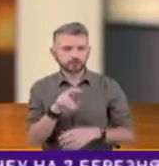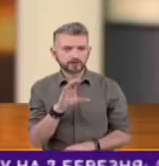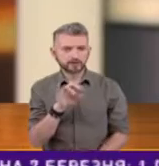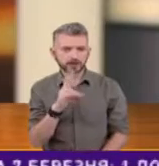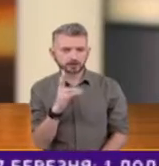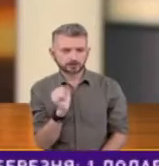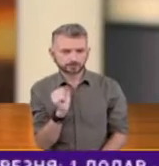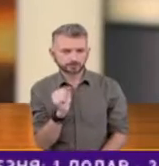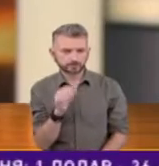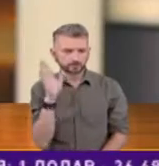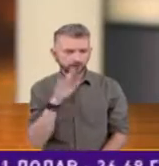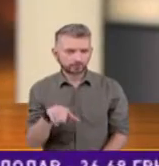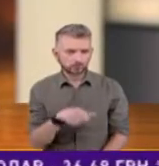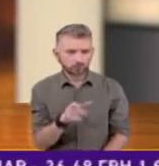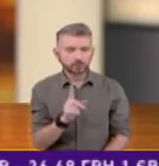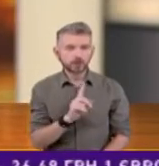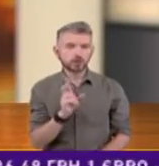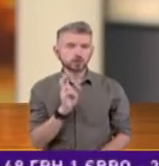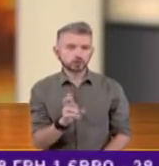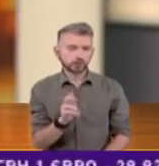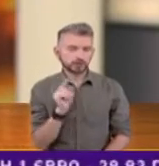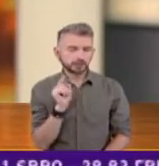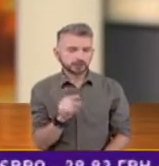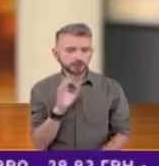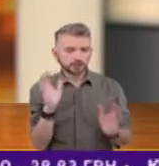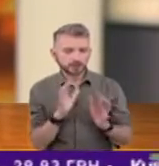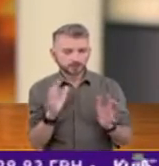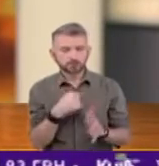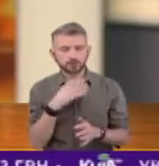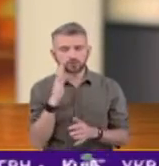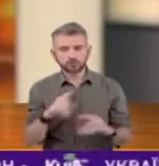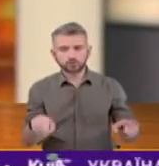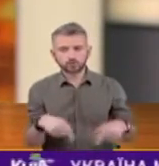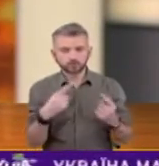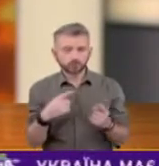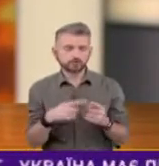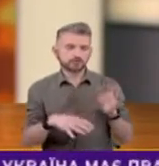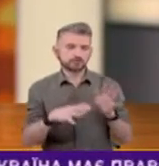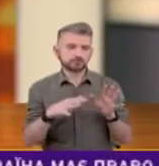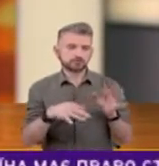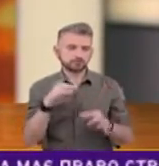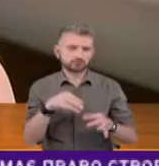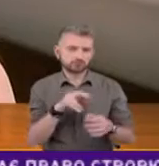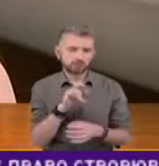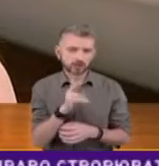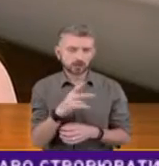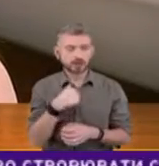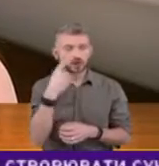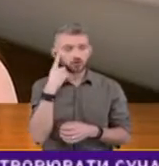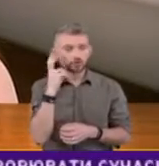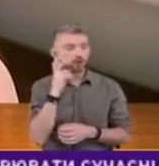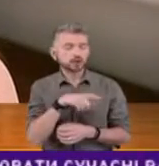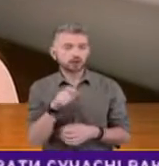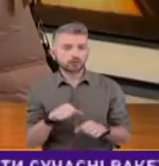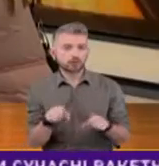правильно, водойми так називаємо. Для того, щоб її зберегти, ми саме і будемо створювати ландшафтний заказник. І я сподіваюся, що кияни зможуть так